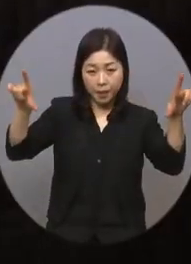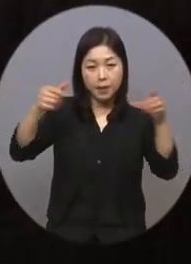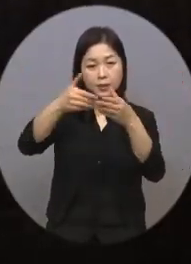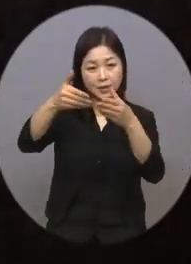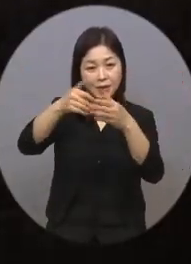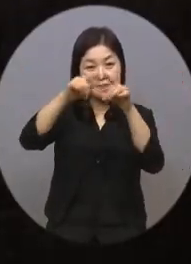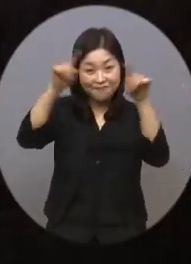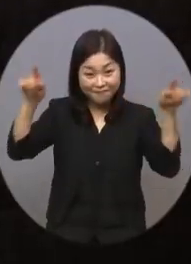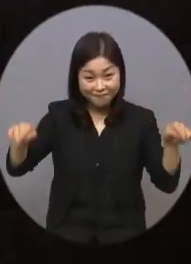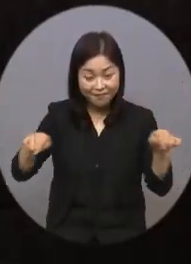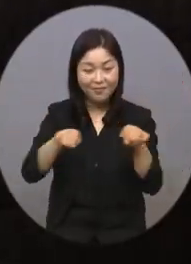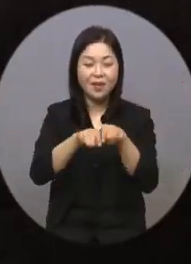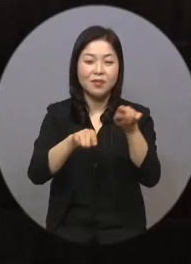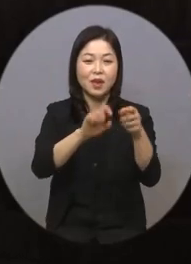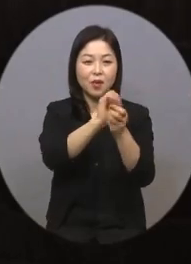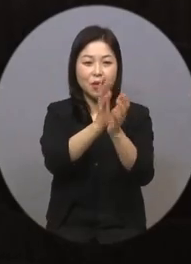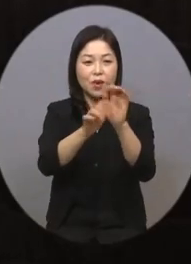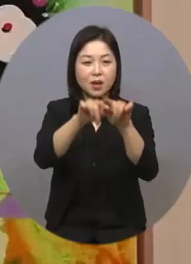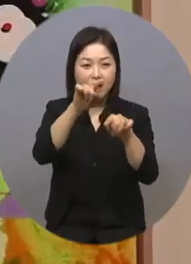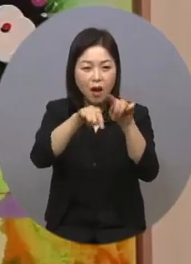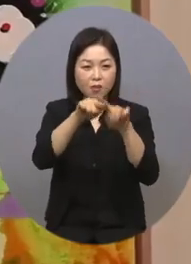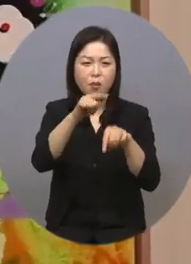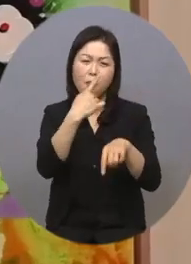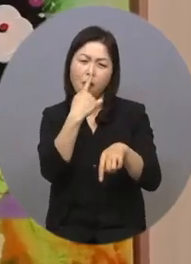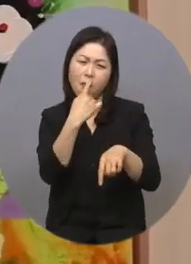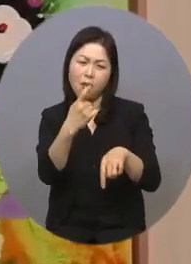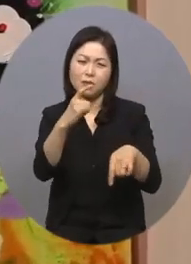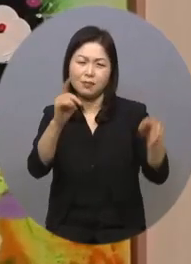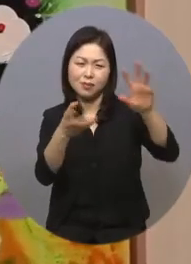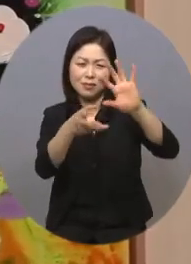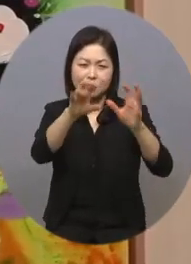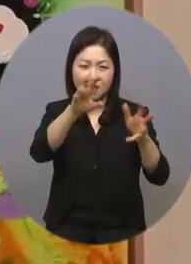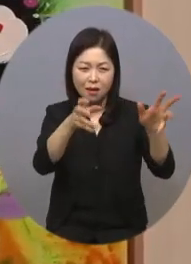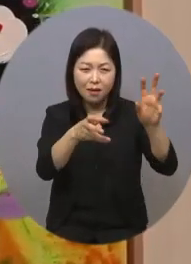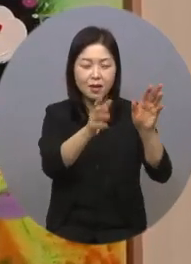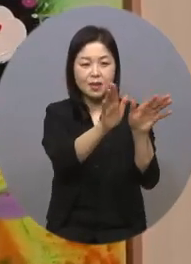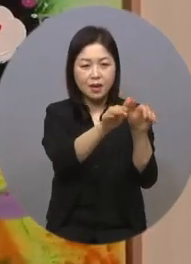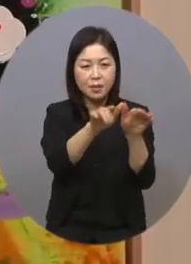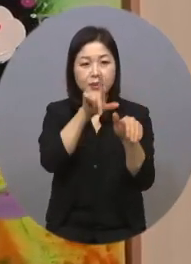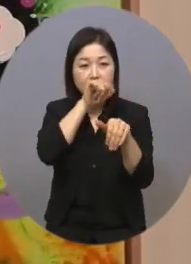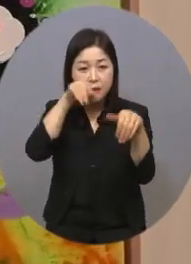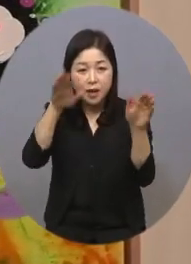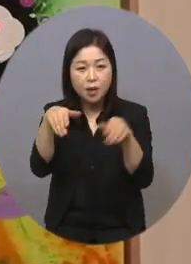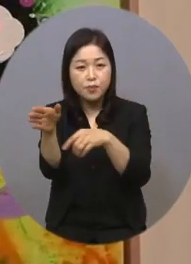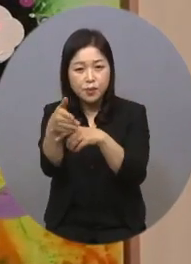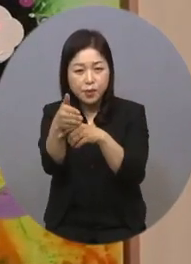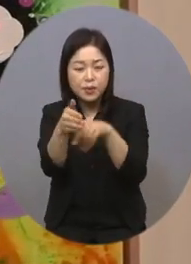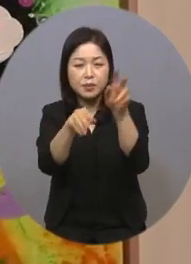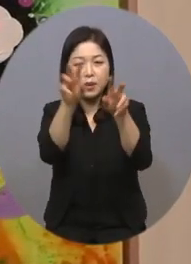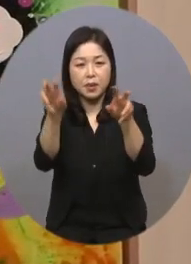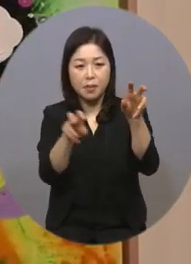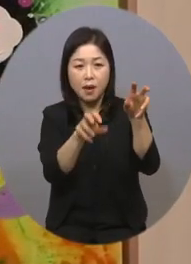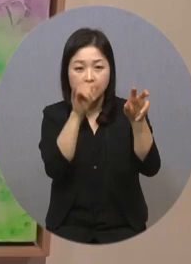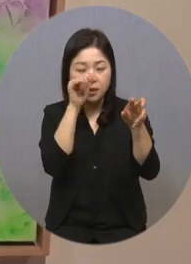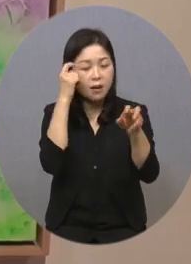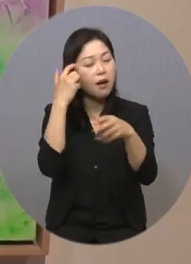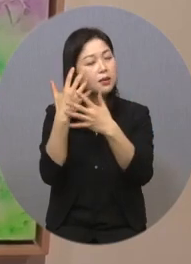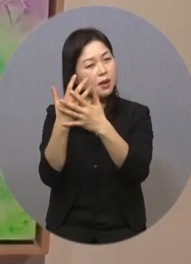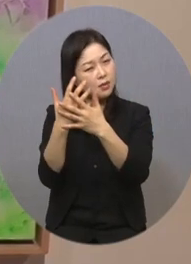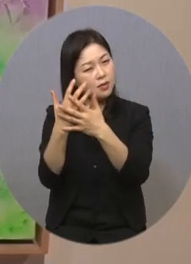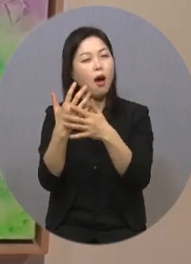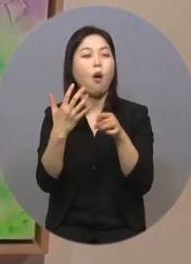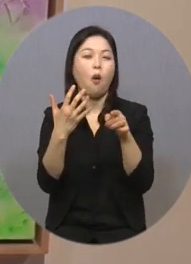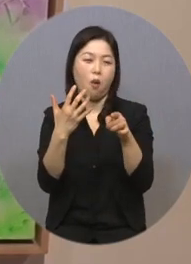판타지 분위기를 전체적인 화면 구성으로 그 안에 나비와 새, 물고기 등을 배치해 상상력을